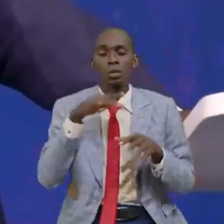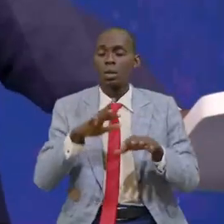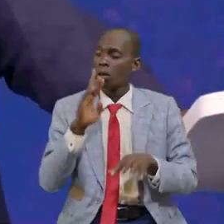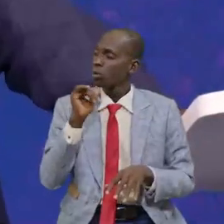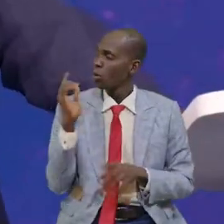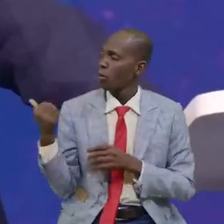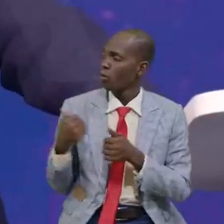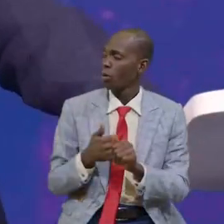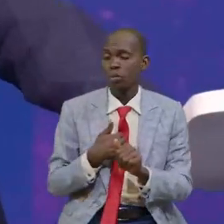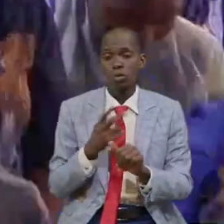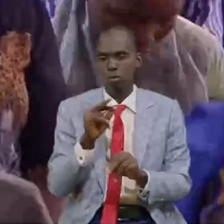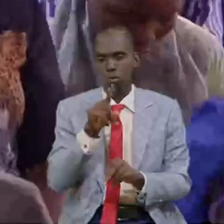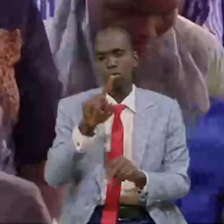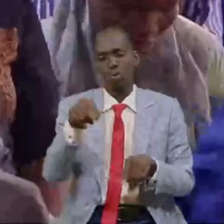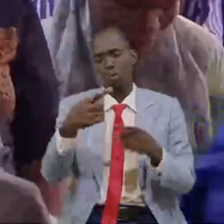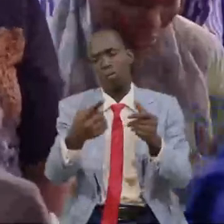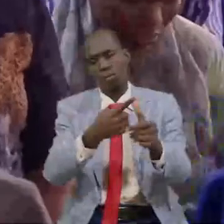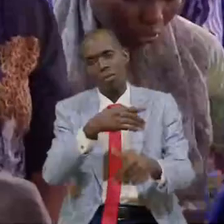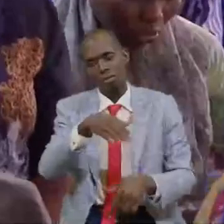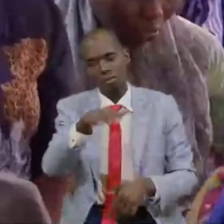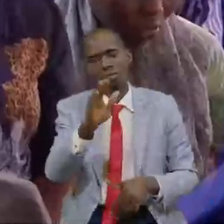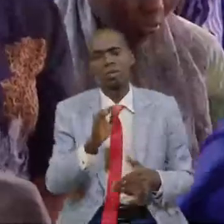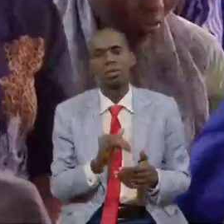Non. Va d'abord.